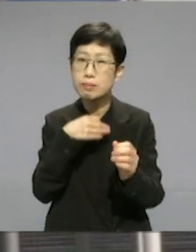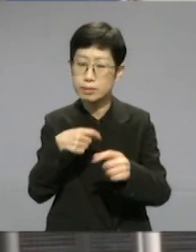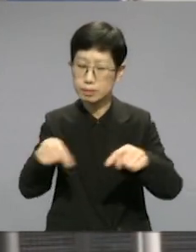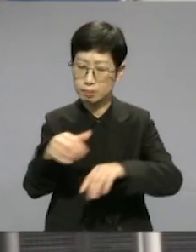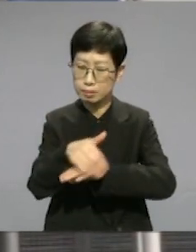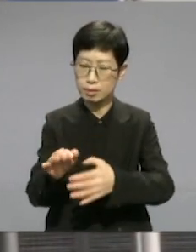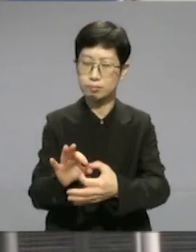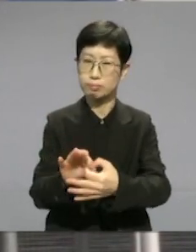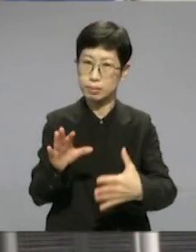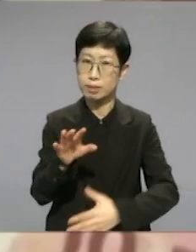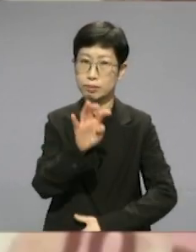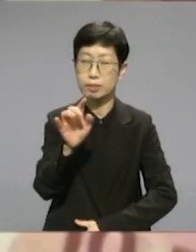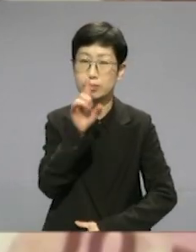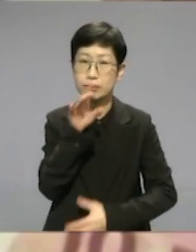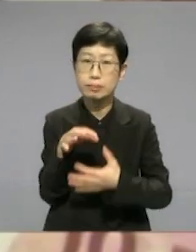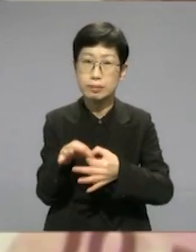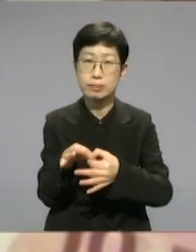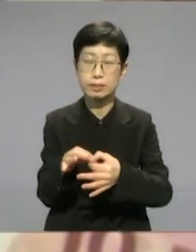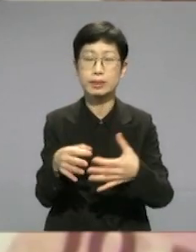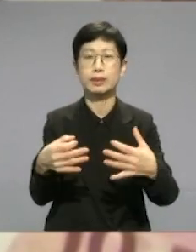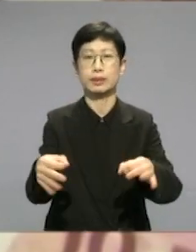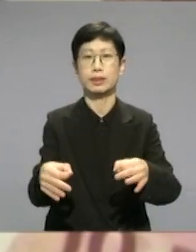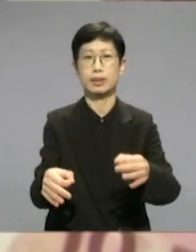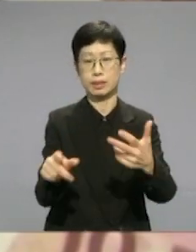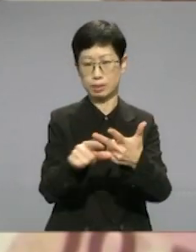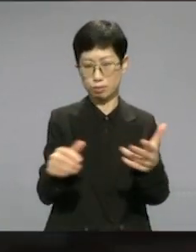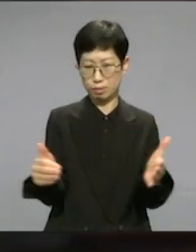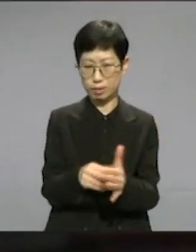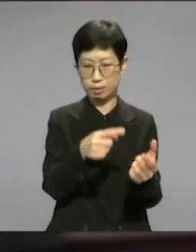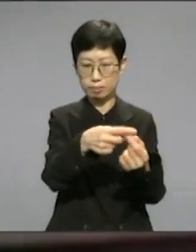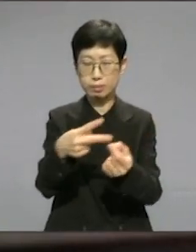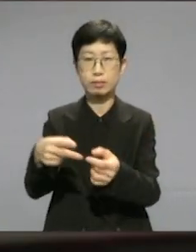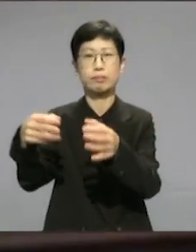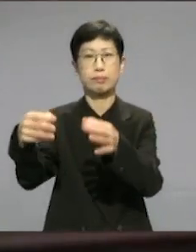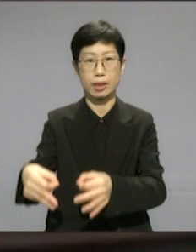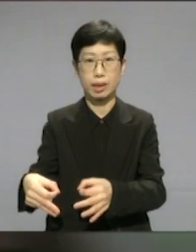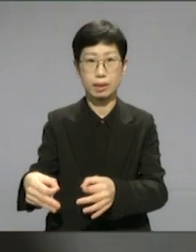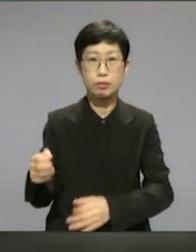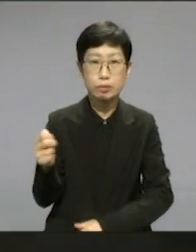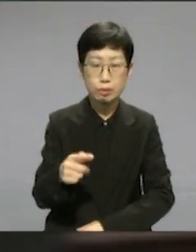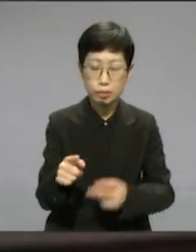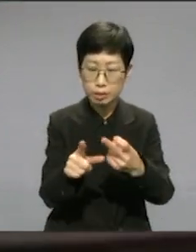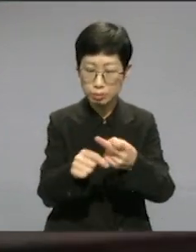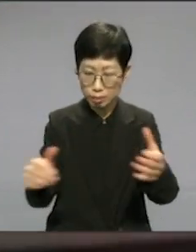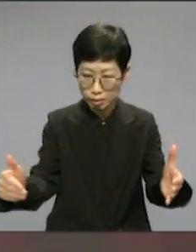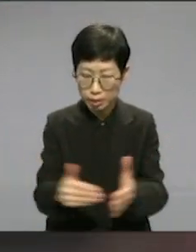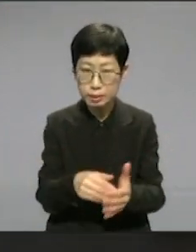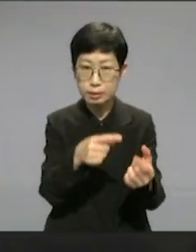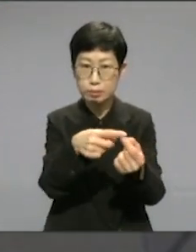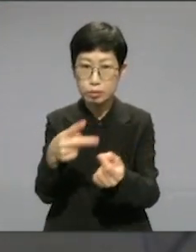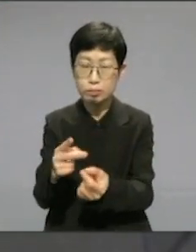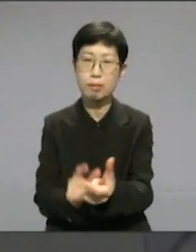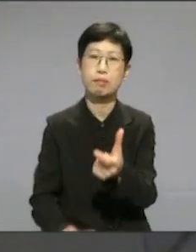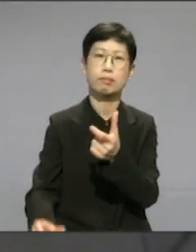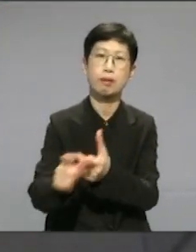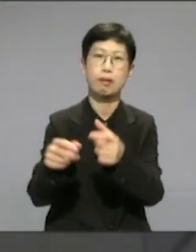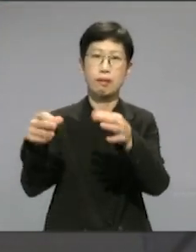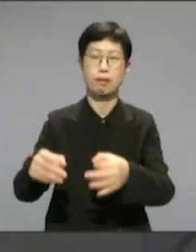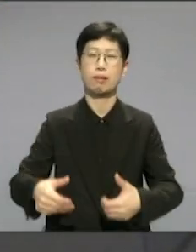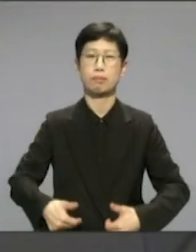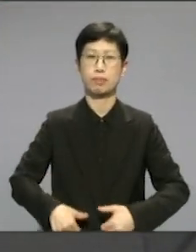무관하게 유럽 중앙은행이 7월까지 두 차례 금리를 내리고 연말까지 두 차례 더 인하를 단행할 필요가